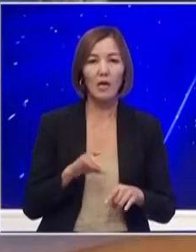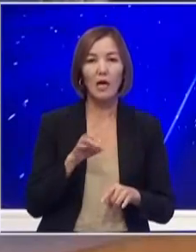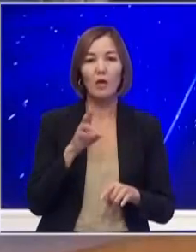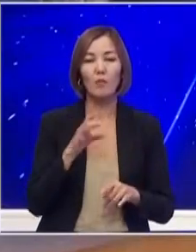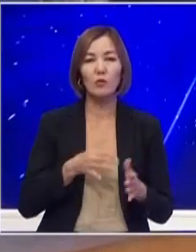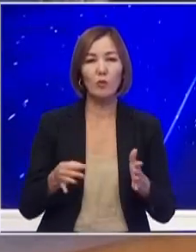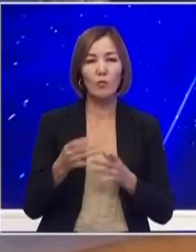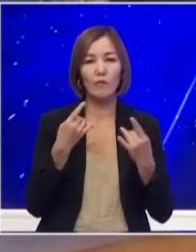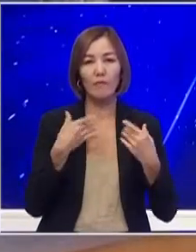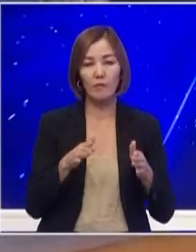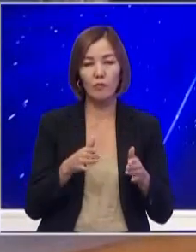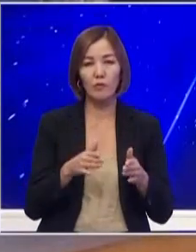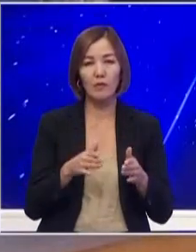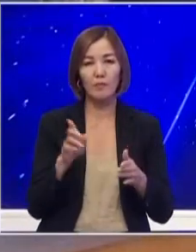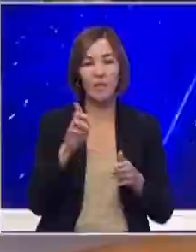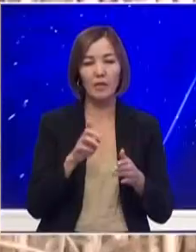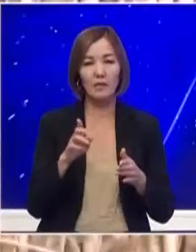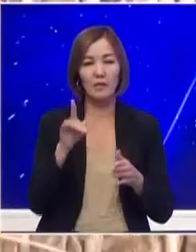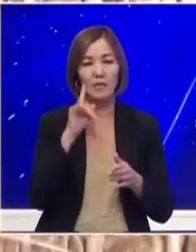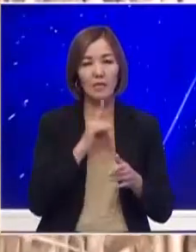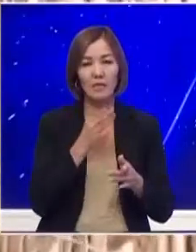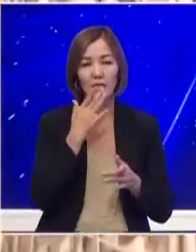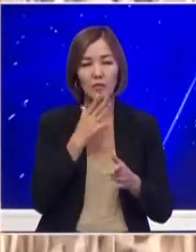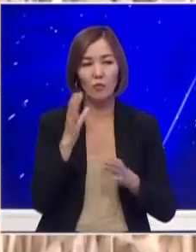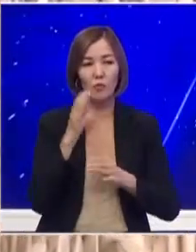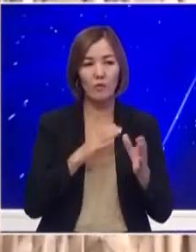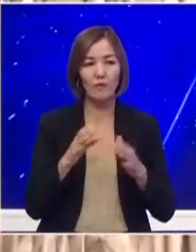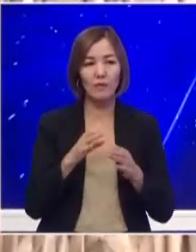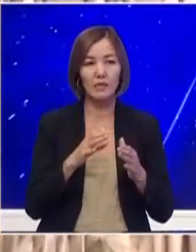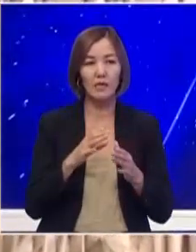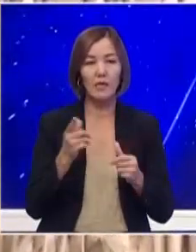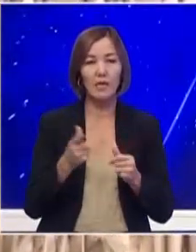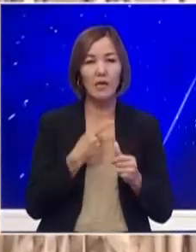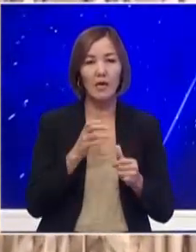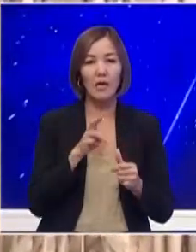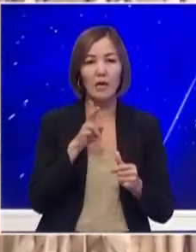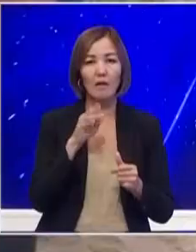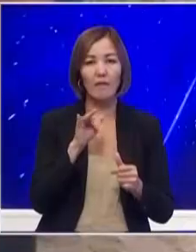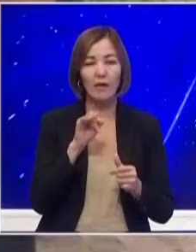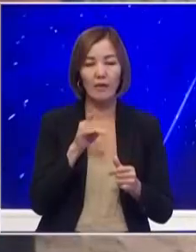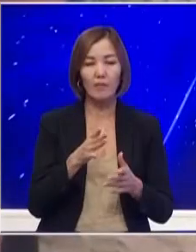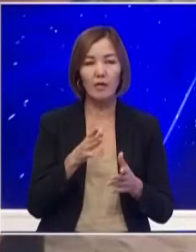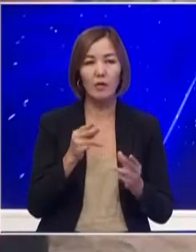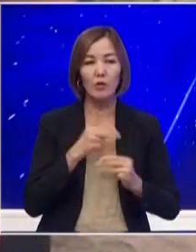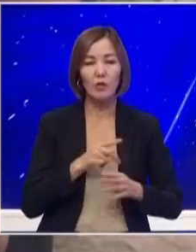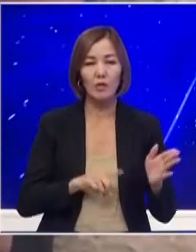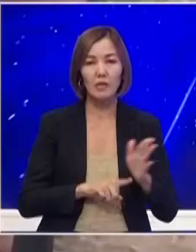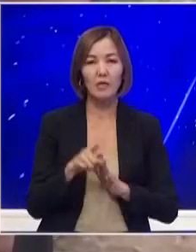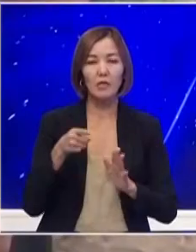области, выпускница биологического факультета Казахского национального университета имени Аль-Фараби. Трудовую деятельность начала